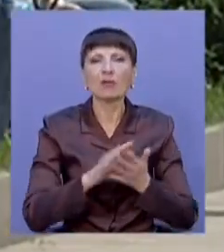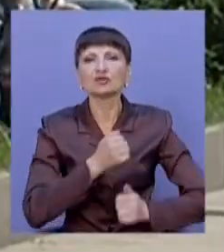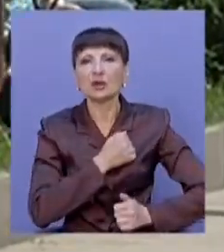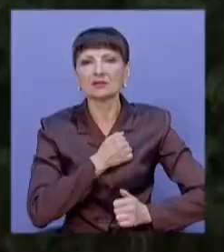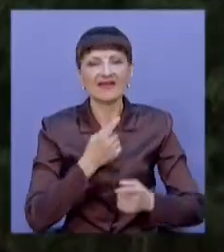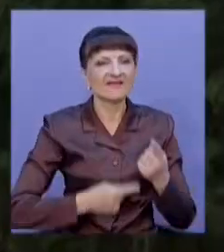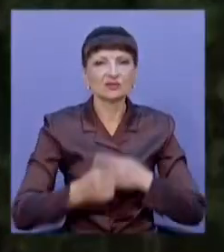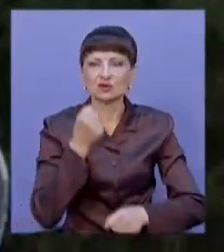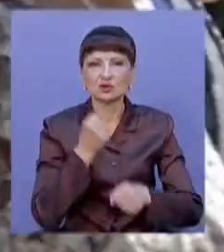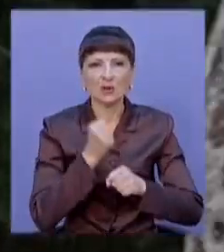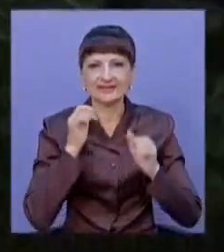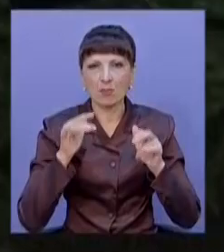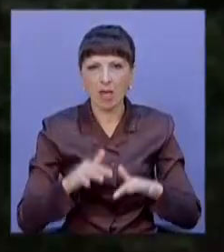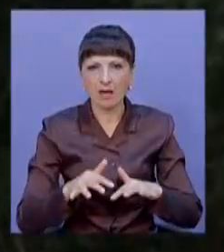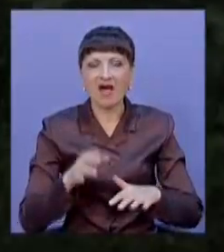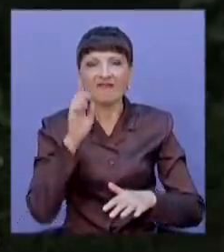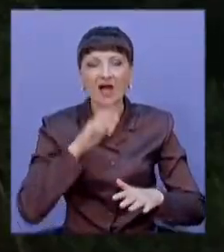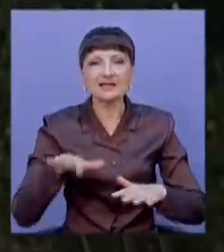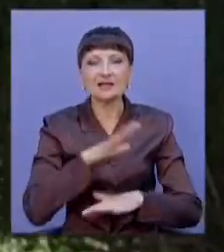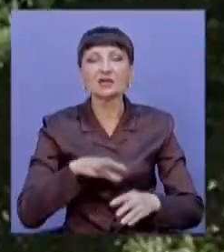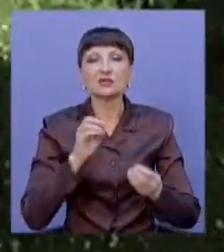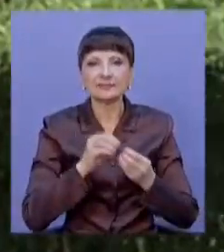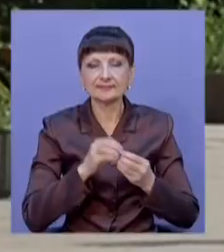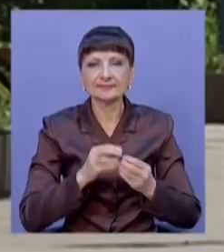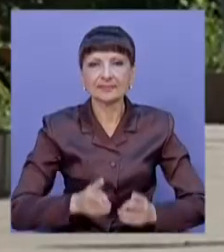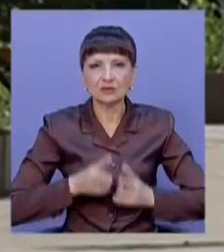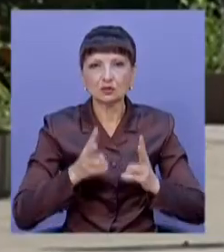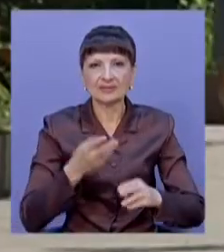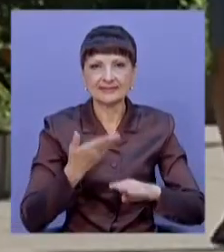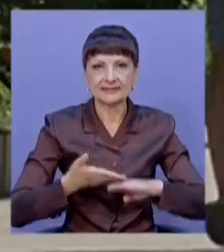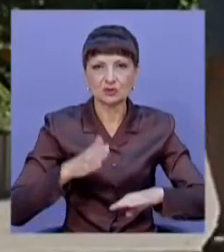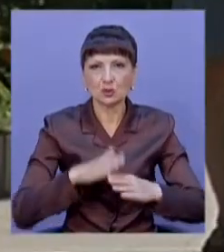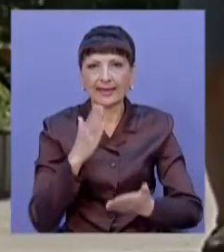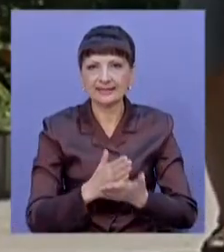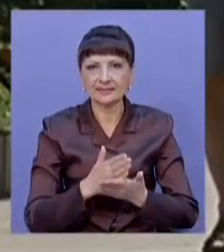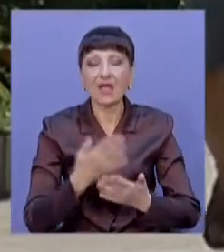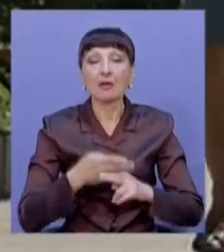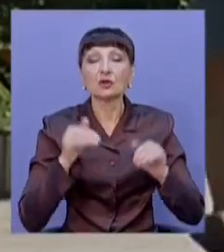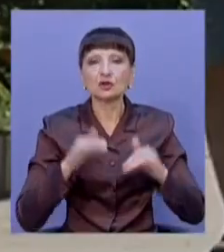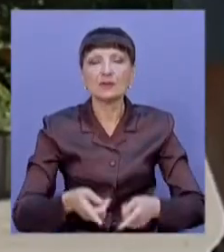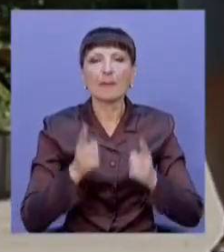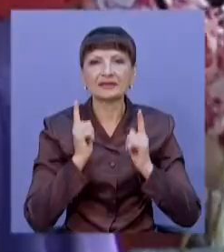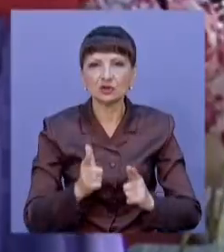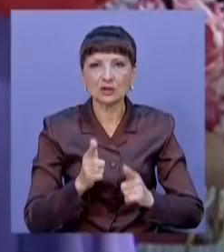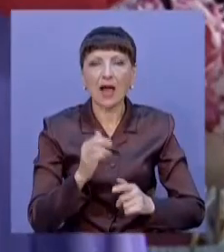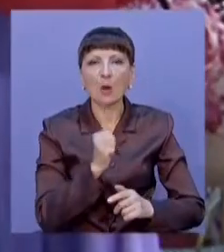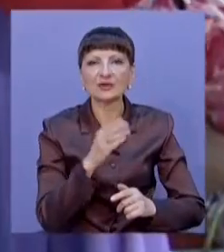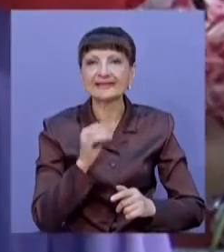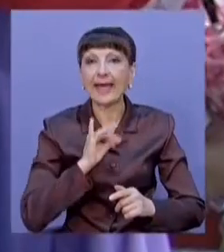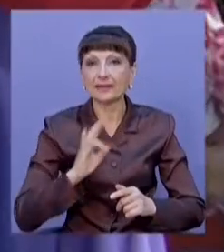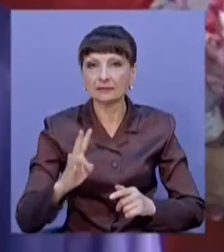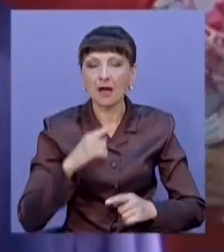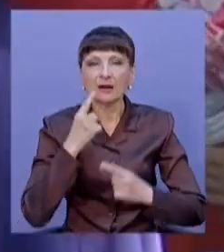Пора вернуться к жестким мерам, так как в стране все еще совершают тяжкие преступления. Эти решения поддержала Аружан Саин. По ее